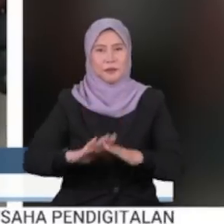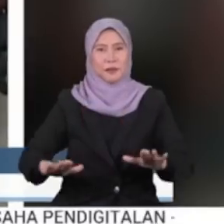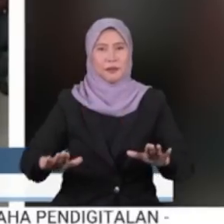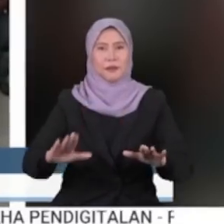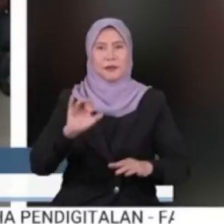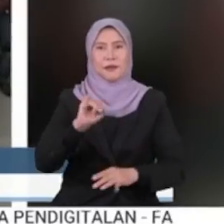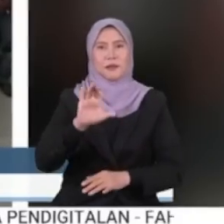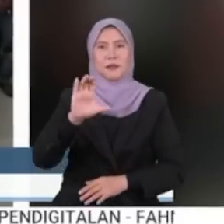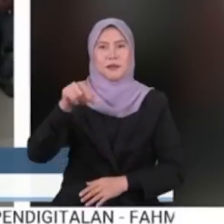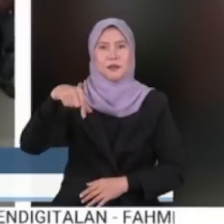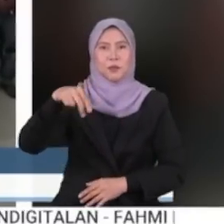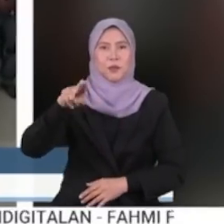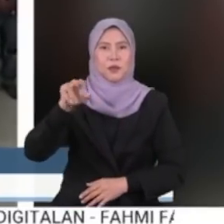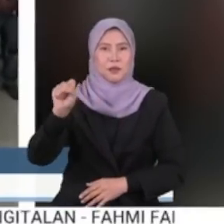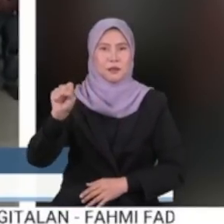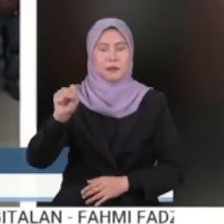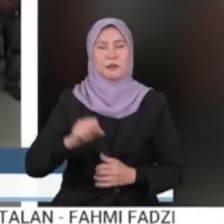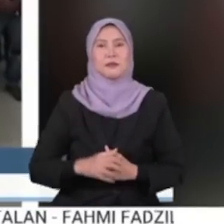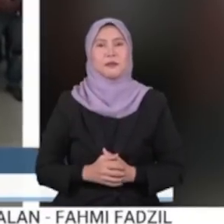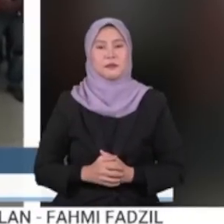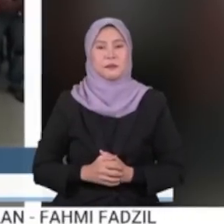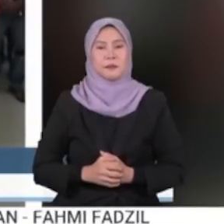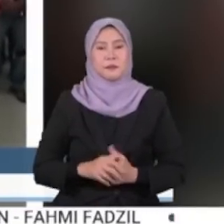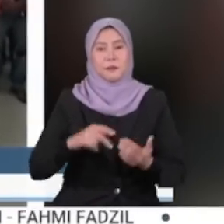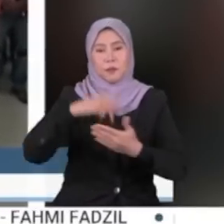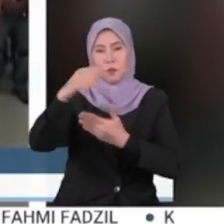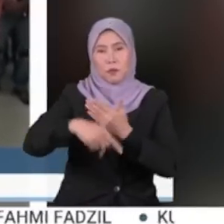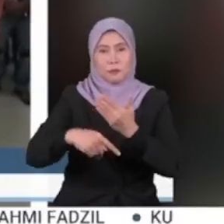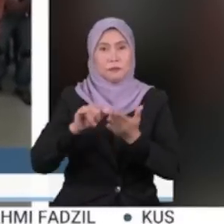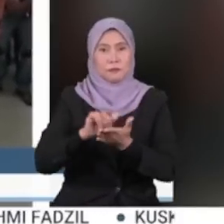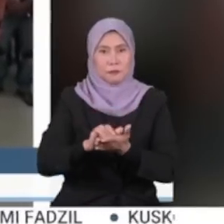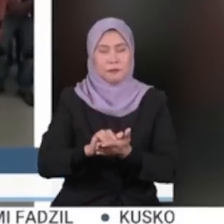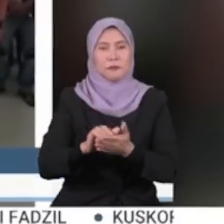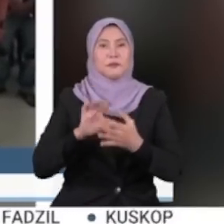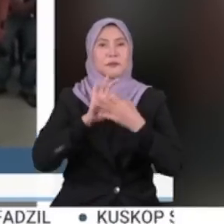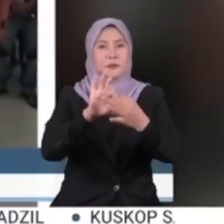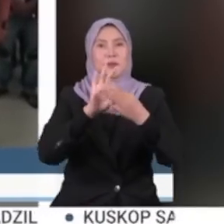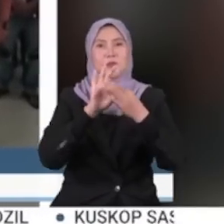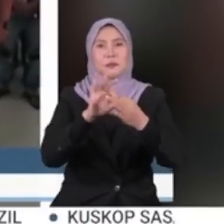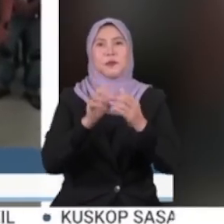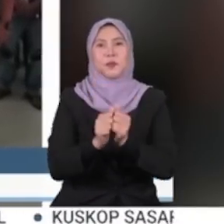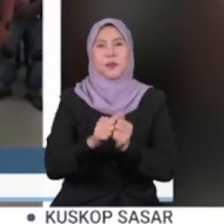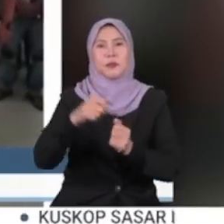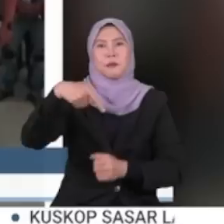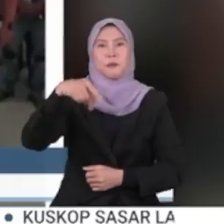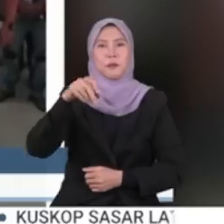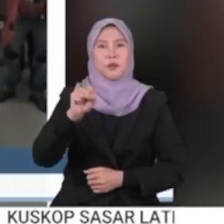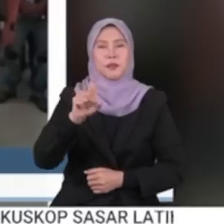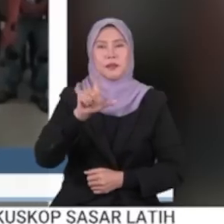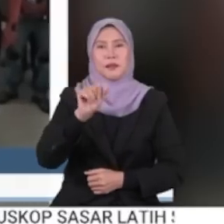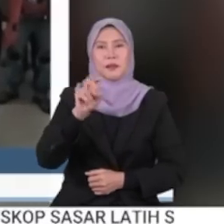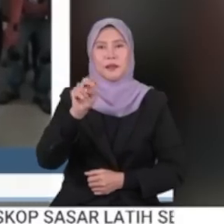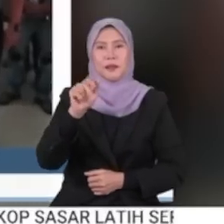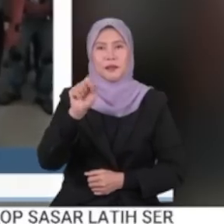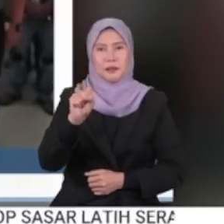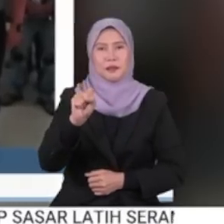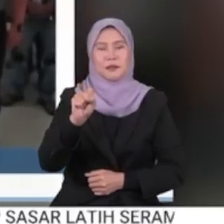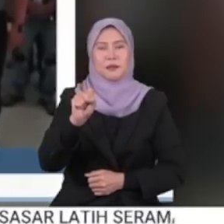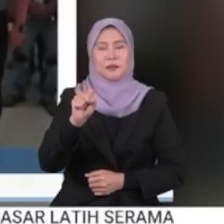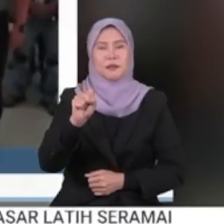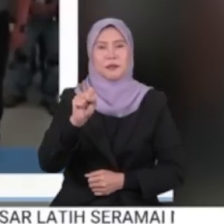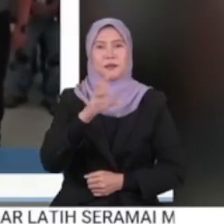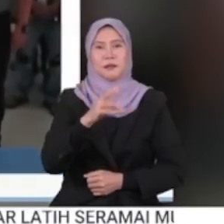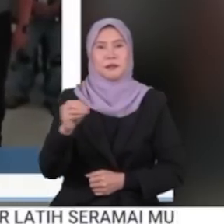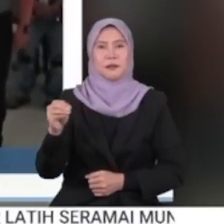keselamatan ICQS Tebedu. Program tersebut dilaksanakan dengan kerjasama Pos Lintas Batas Negara PLBN